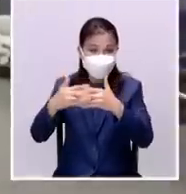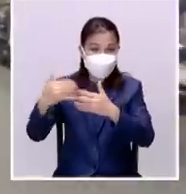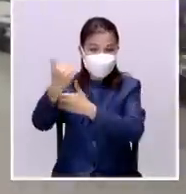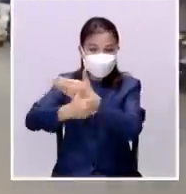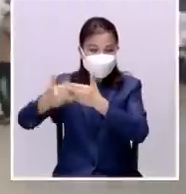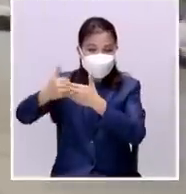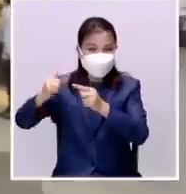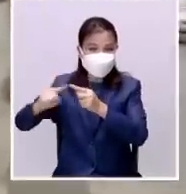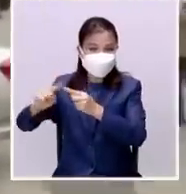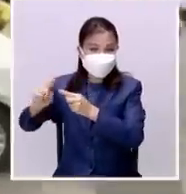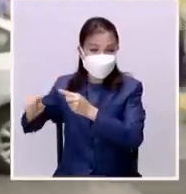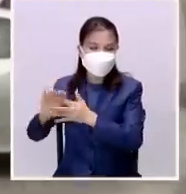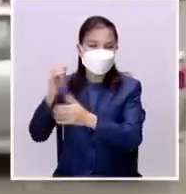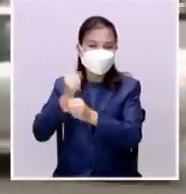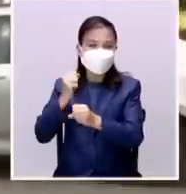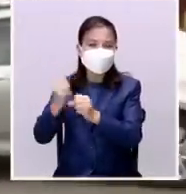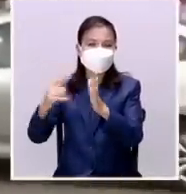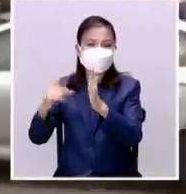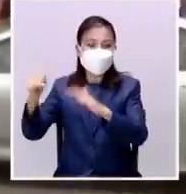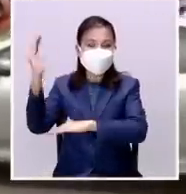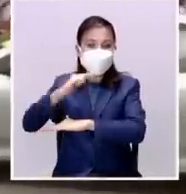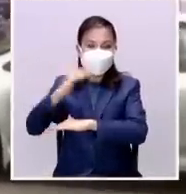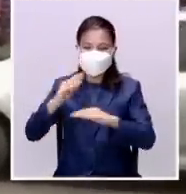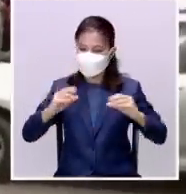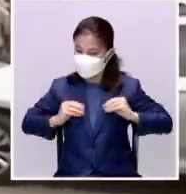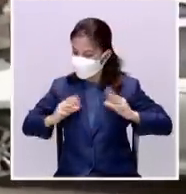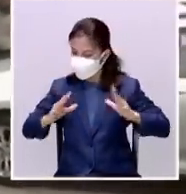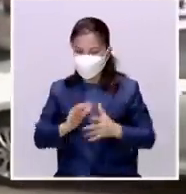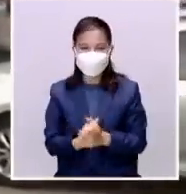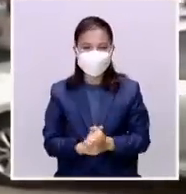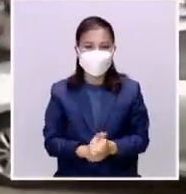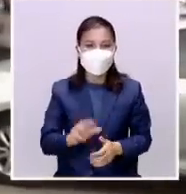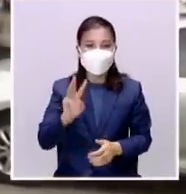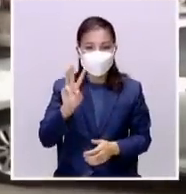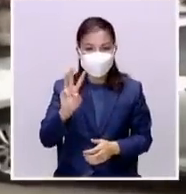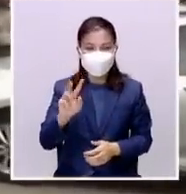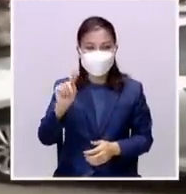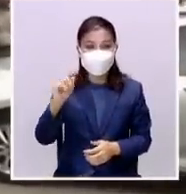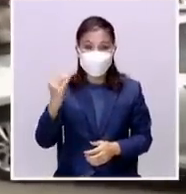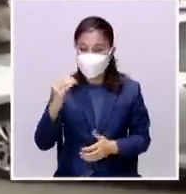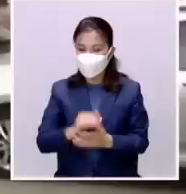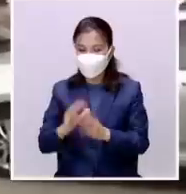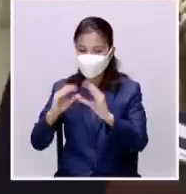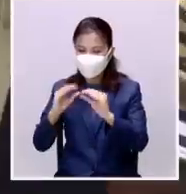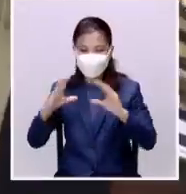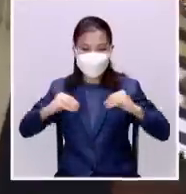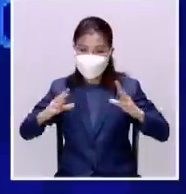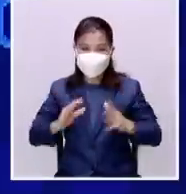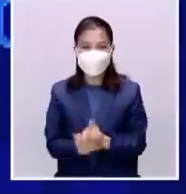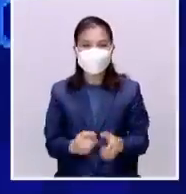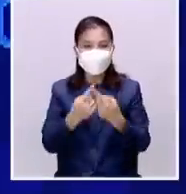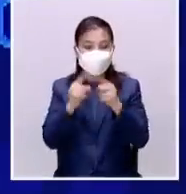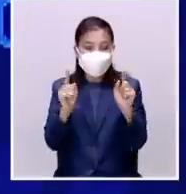ที่มีส่วนในการผลิตวัคซีนต่อต้านการเจรจานี้ที่ WTO ค่ะทีนี้พอนายไบเดนมีการแสดงท่